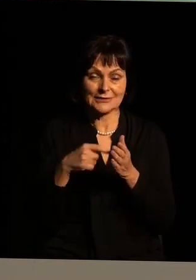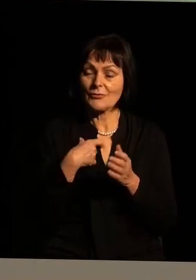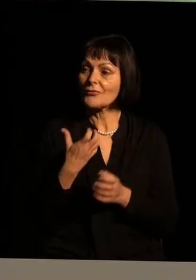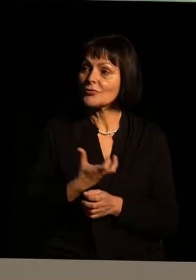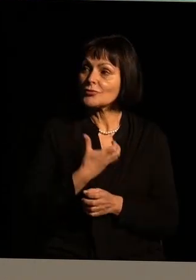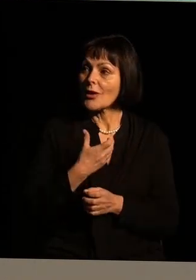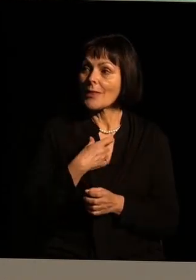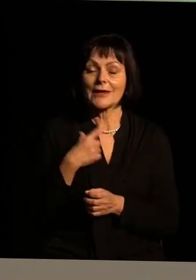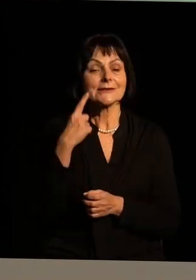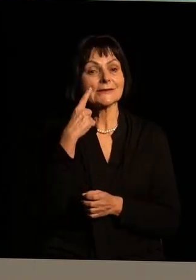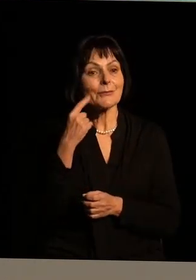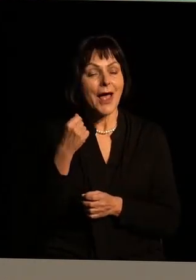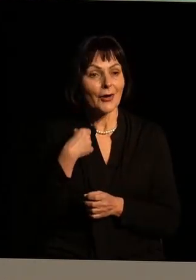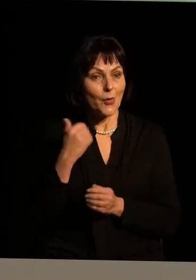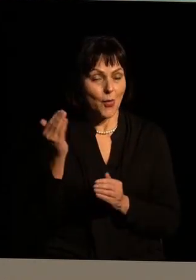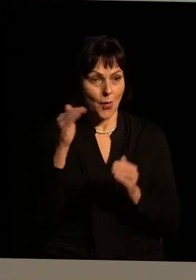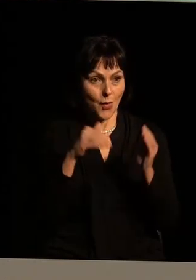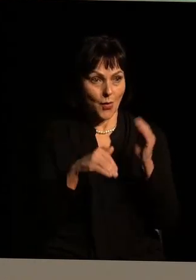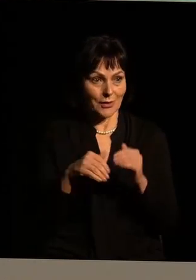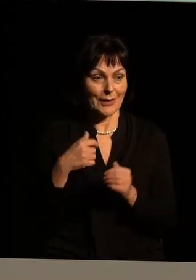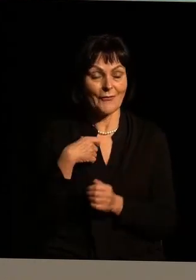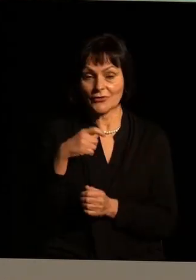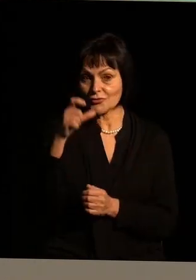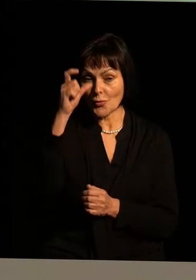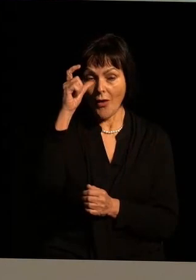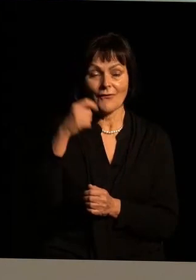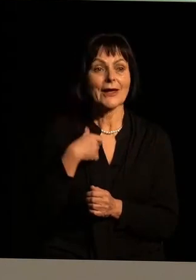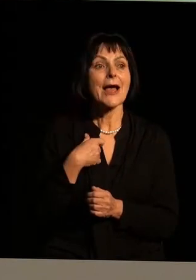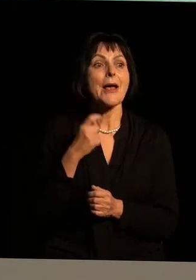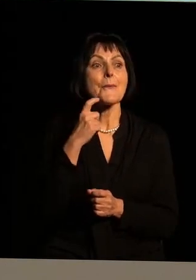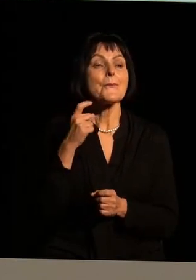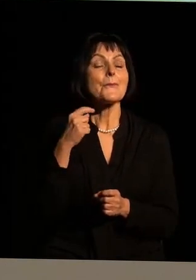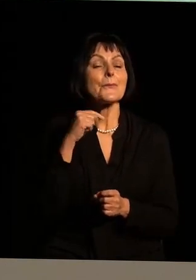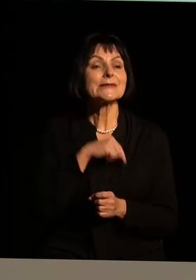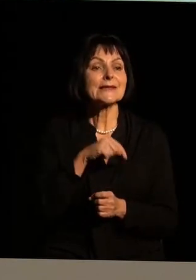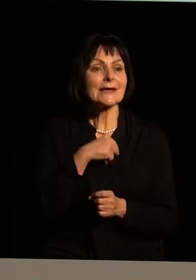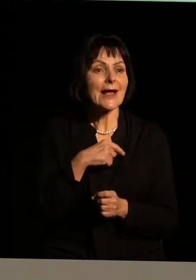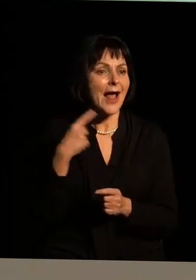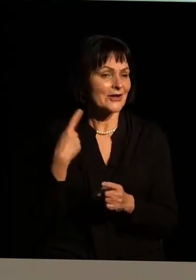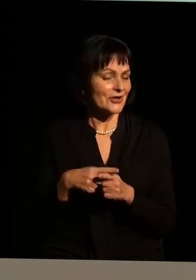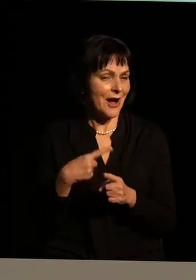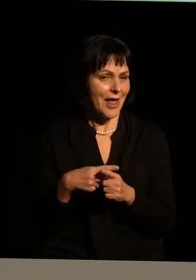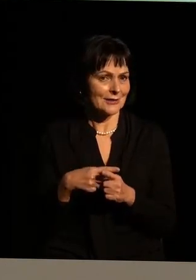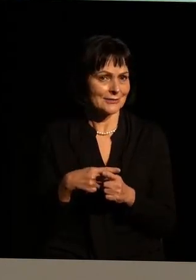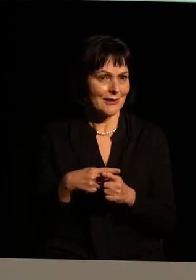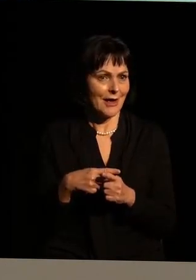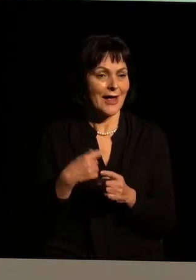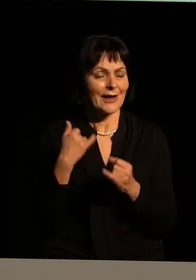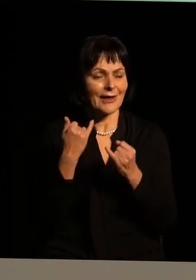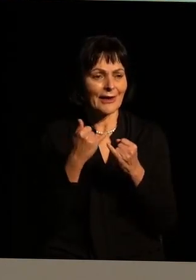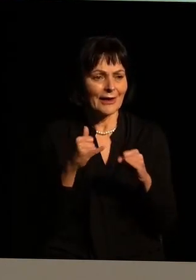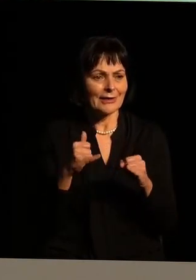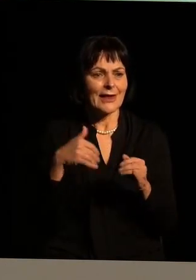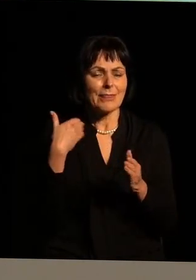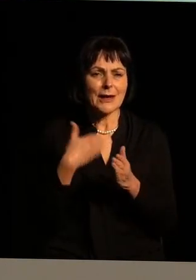smak gór swoim klientom. Człowiek o żelaznej psychice i fenomenalnych genach. Podczas gdy inni